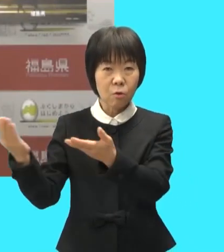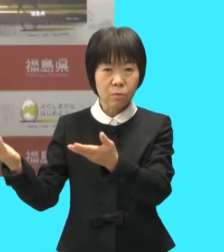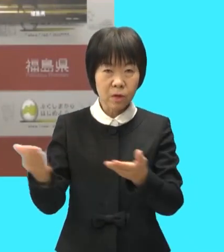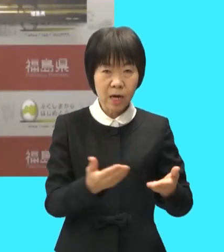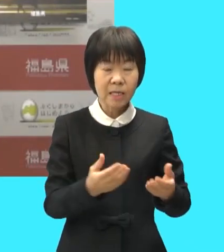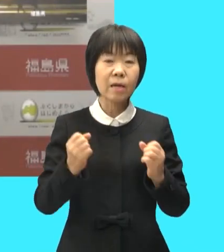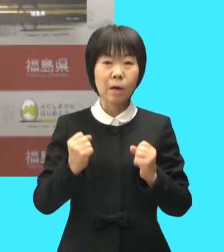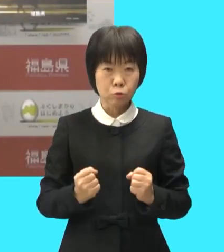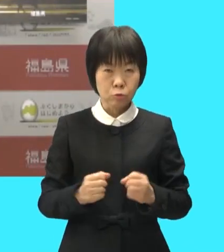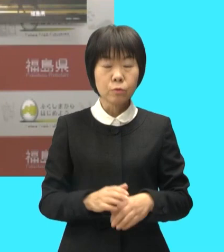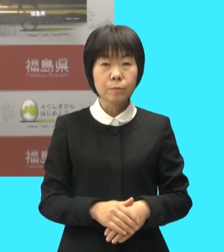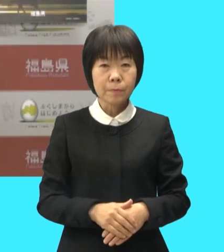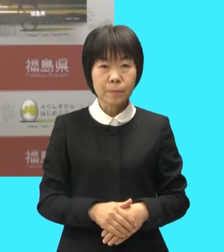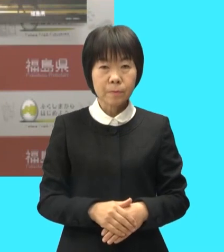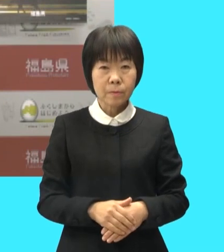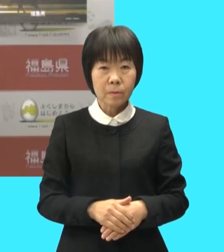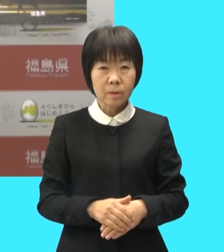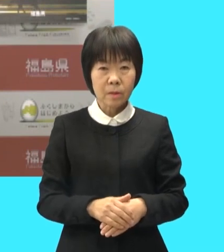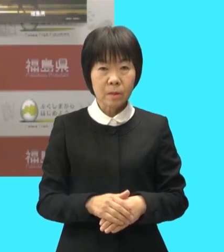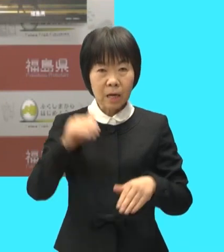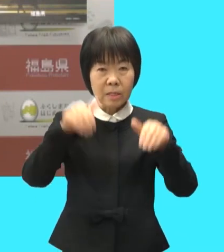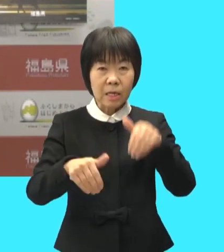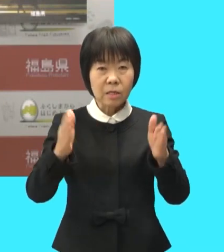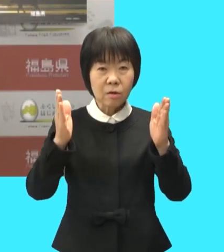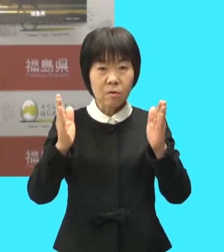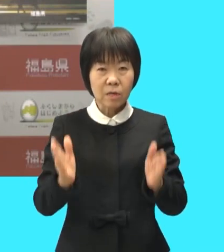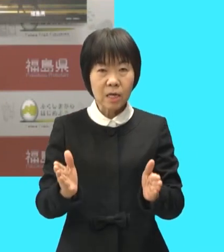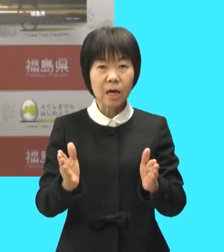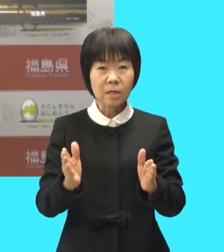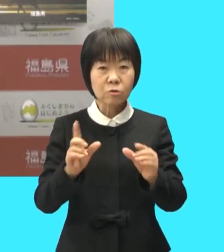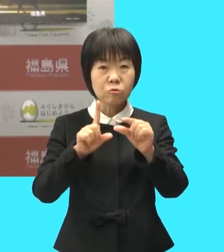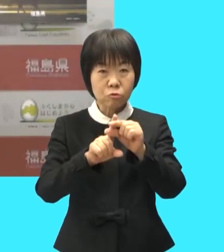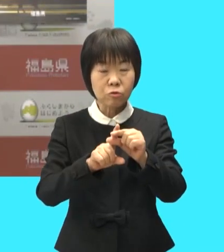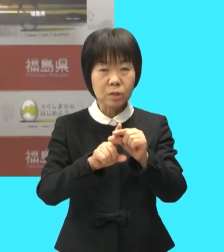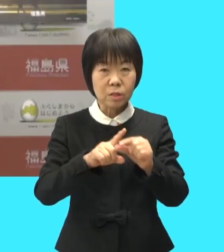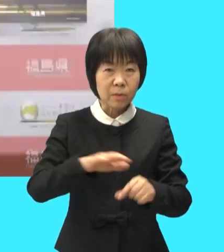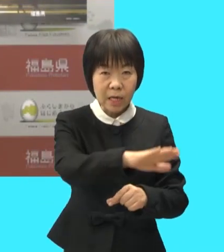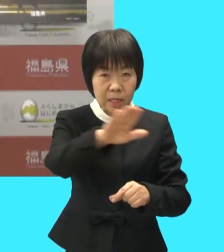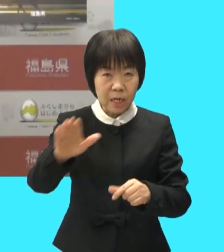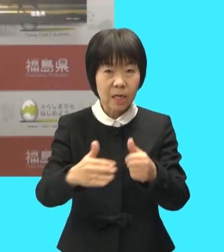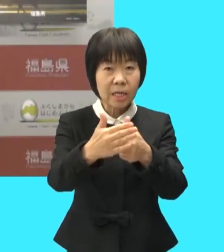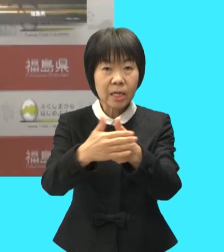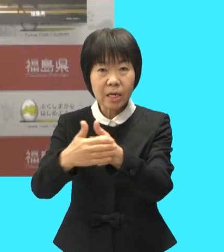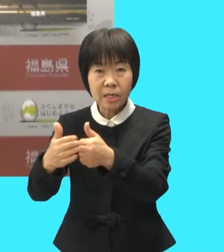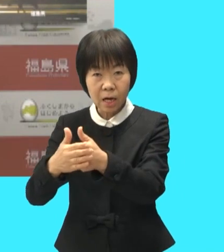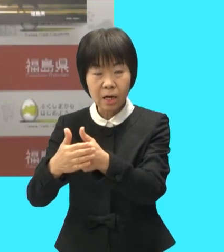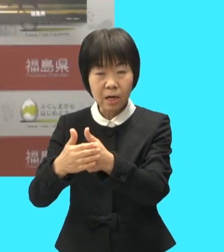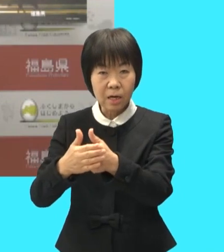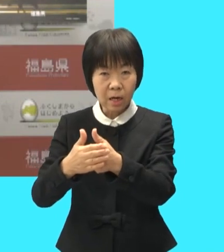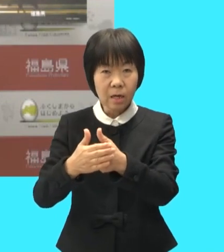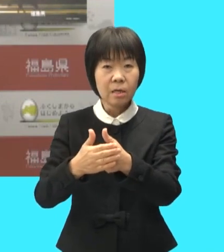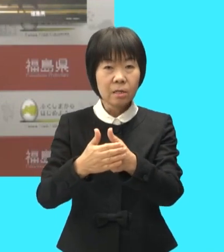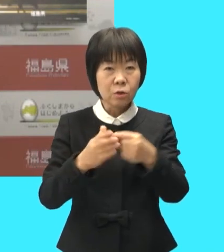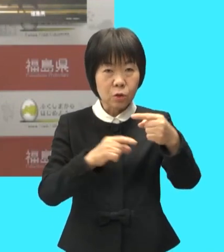えております。選挙期間中に県民の皆さんからいただいた叱咤激